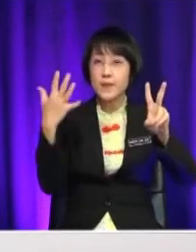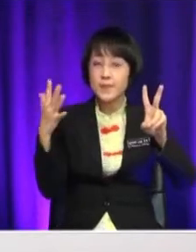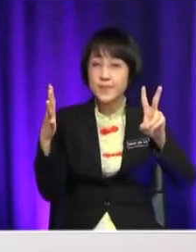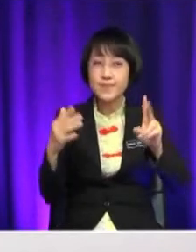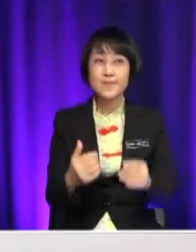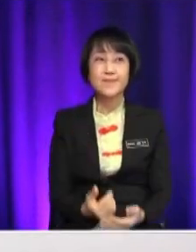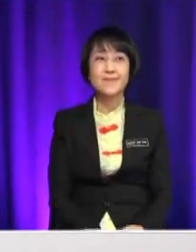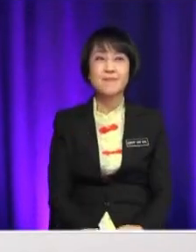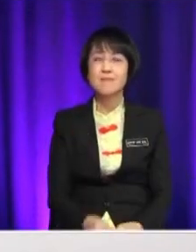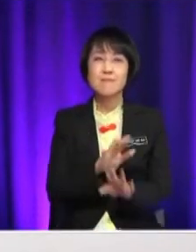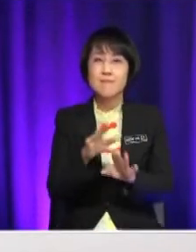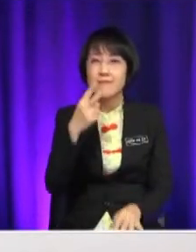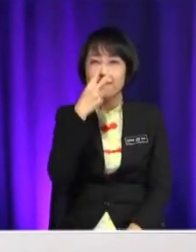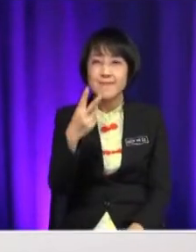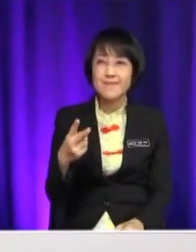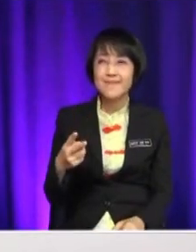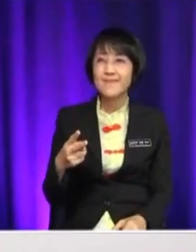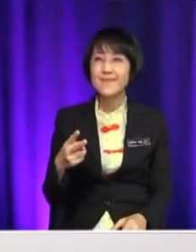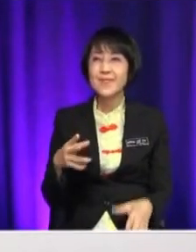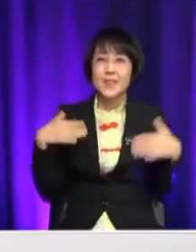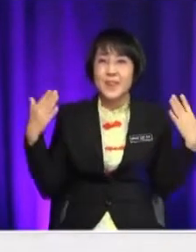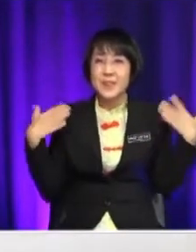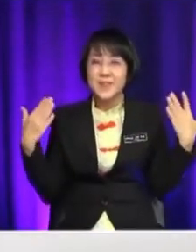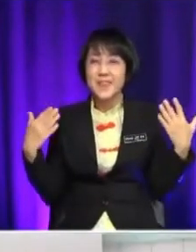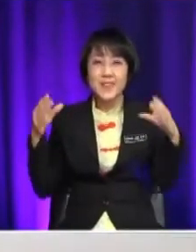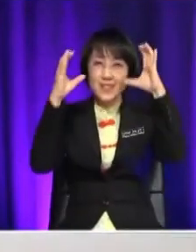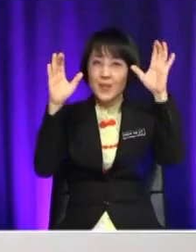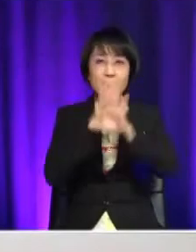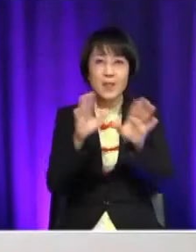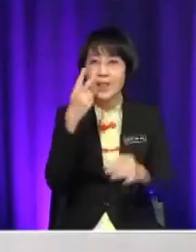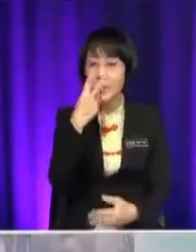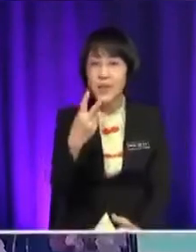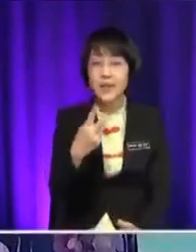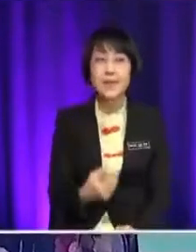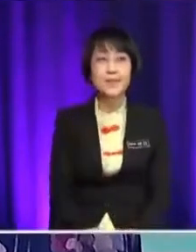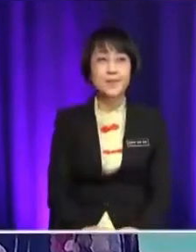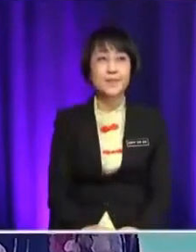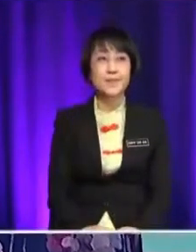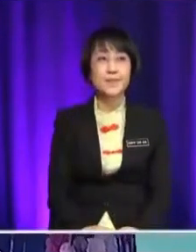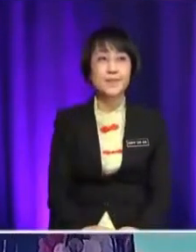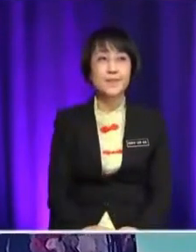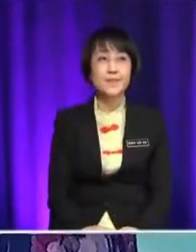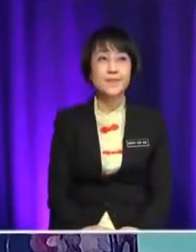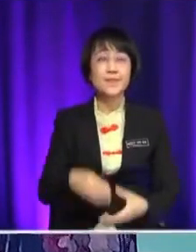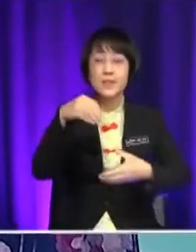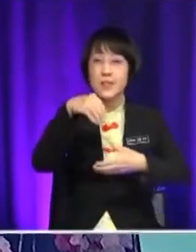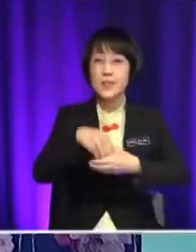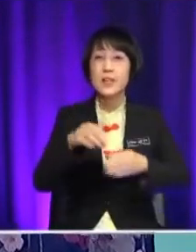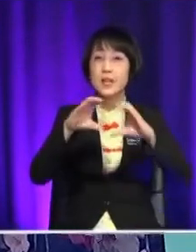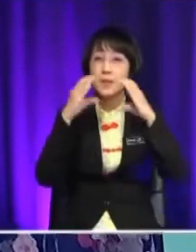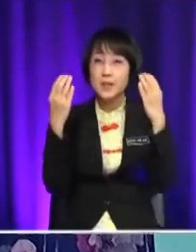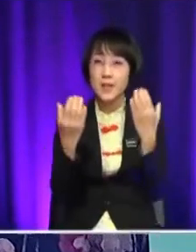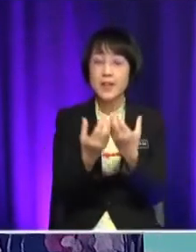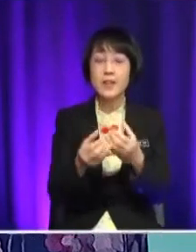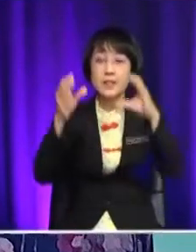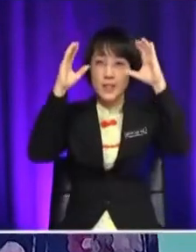nampak pun terujanya. Itu sebenarnya. Itu kita kata dalam kelas, cikgu kena buat teguran dan